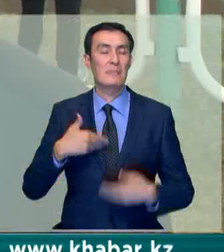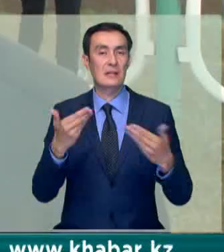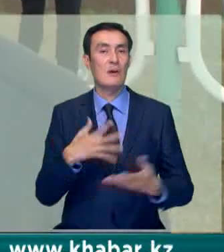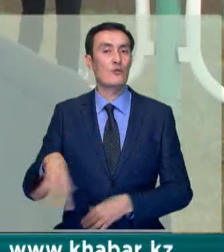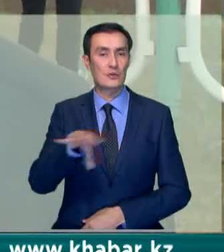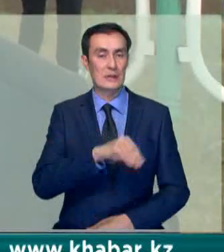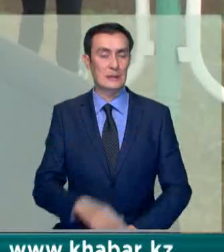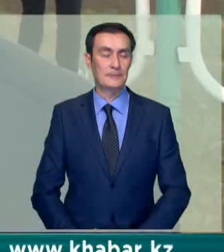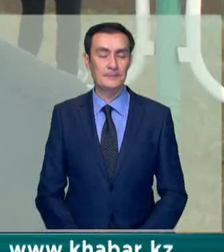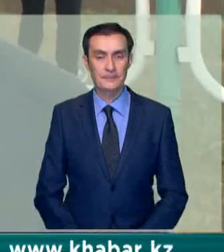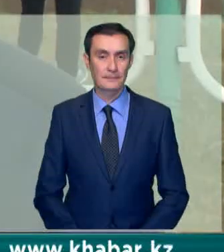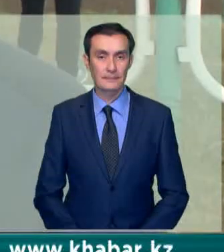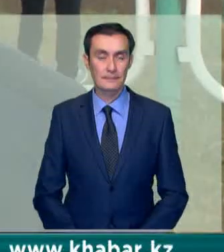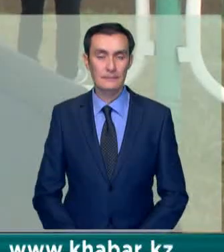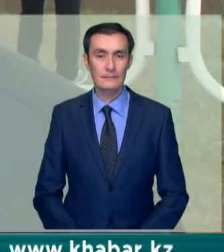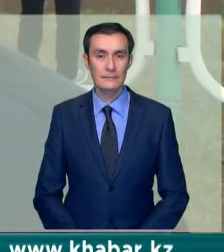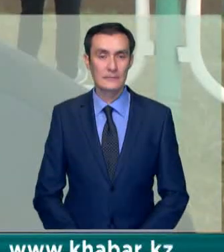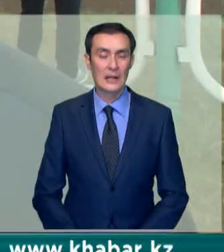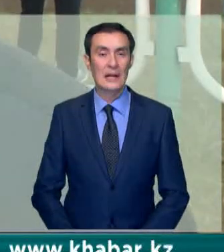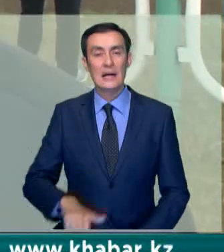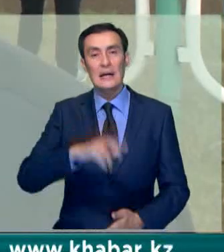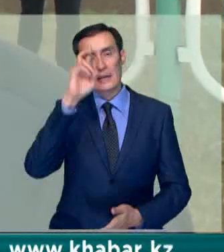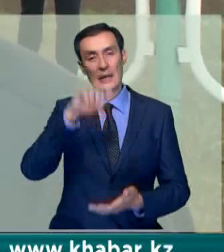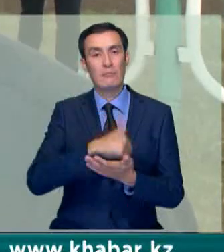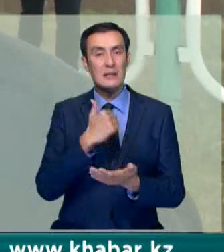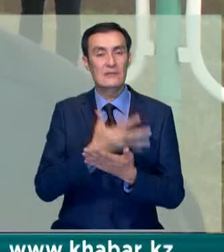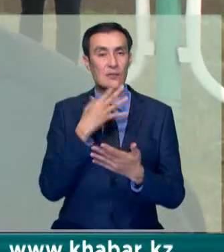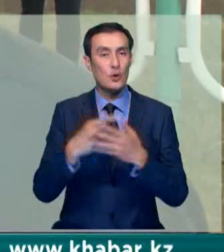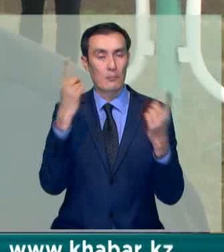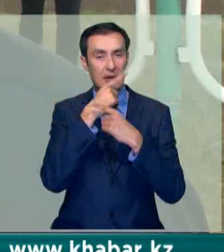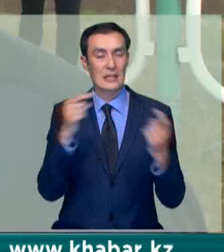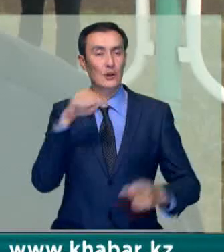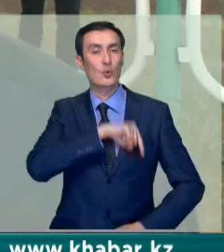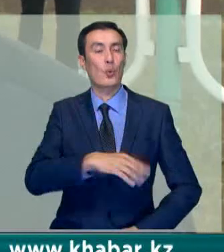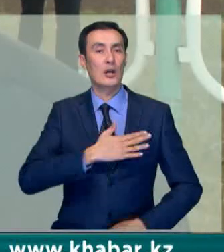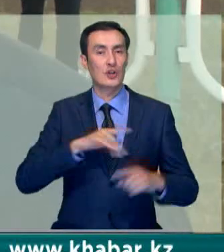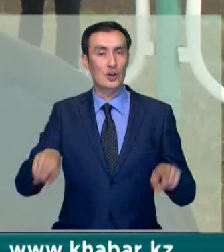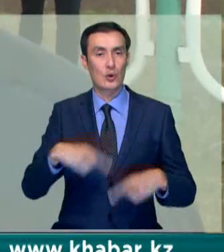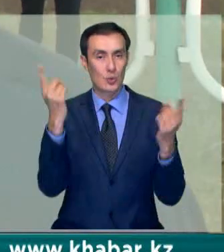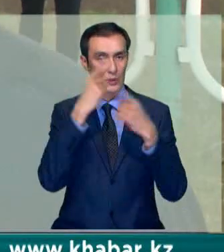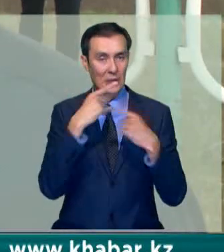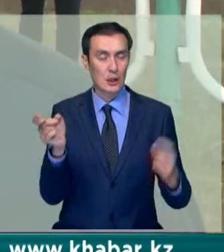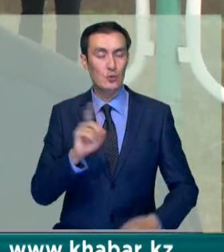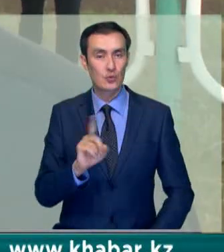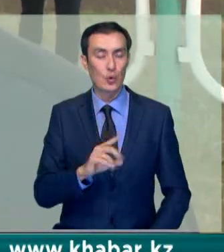поздравляю. Елбасы недавно в послании Рухани Жангру сказал, надо